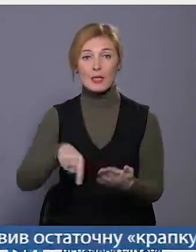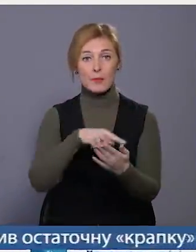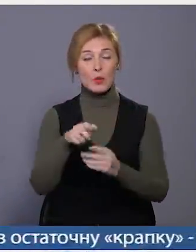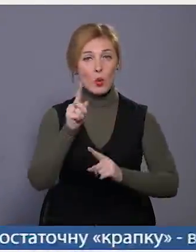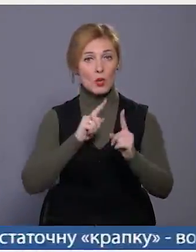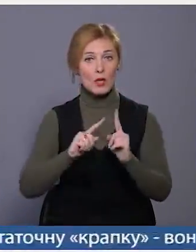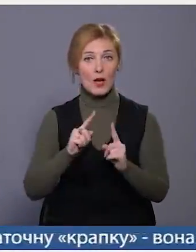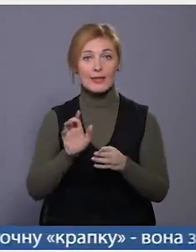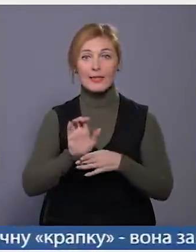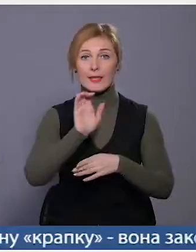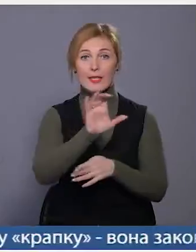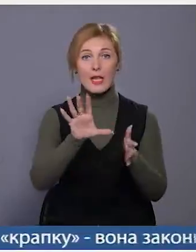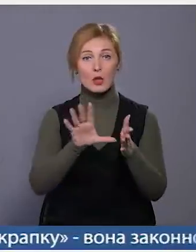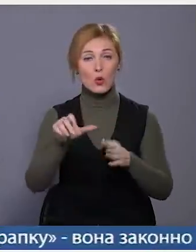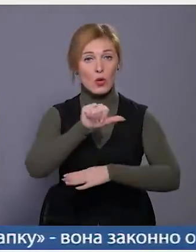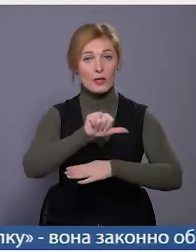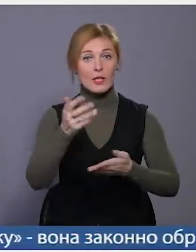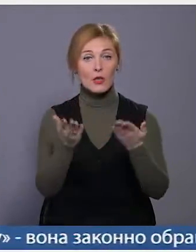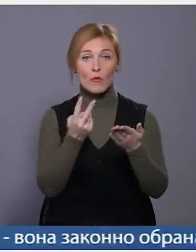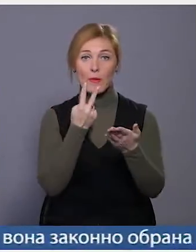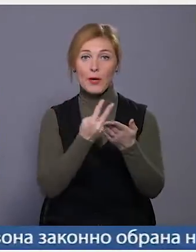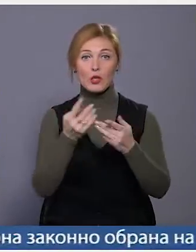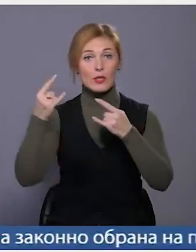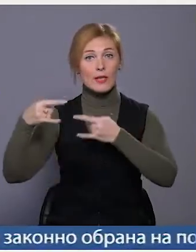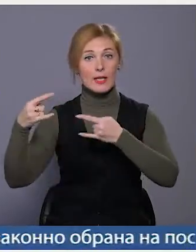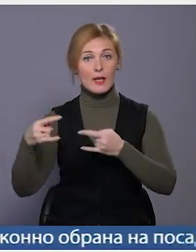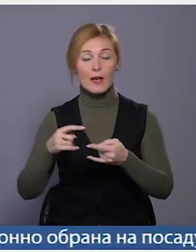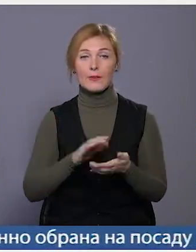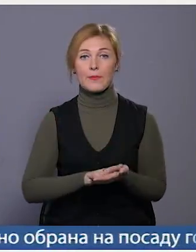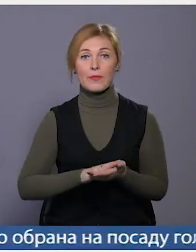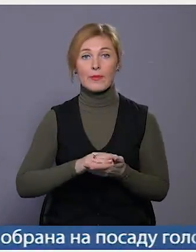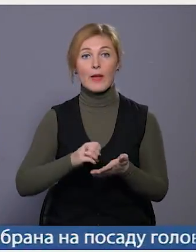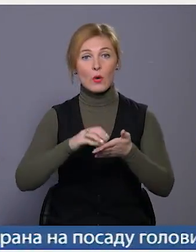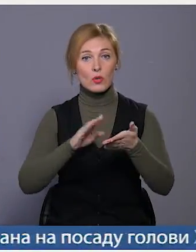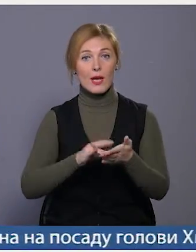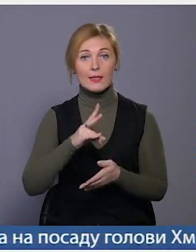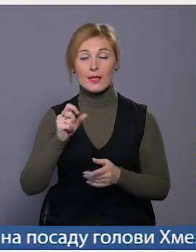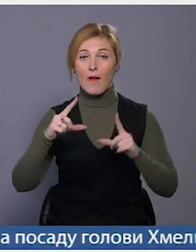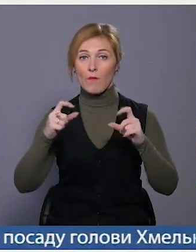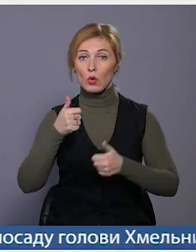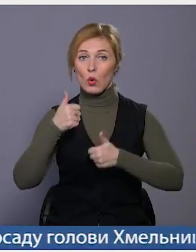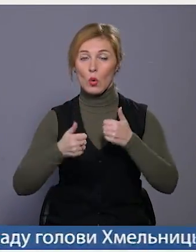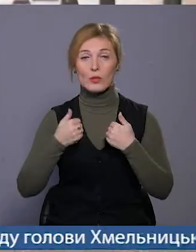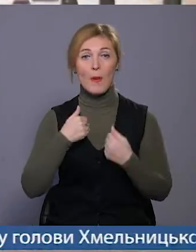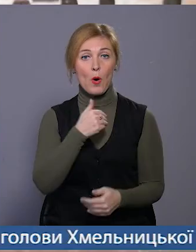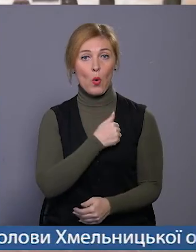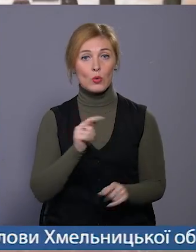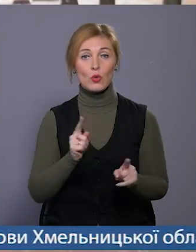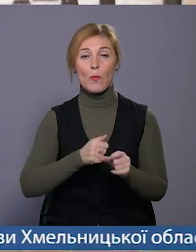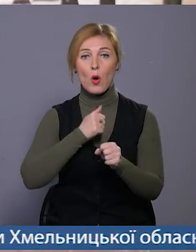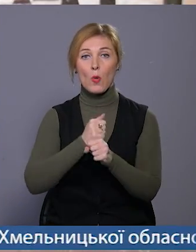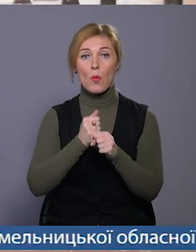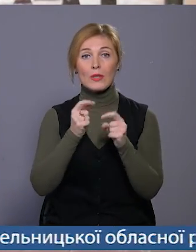на електронну адресу, яку ви бачите на екрані. У назві листа вказати на фотоконкурс. Нам би хотілося, щоб роботи відповідали